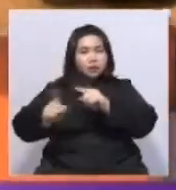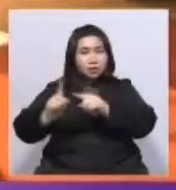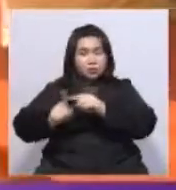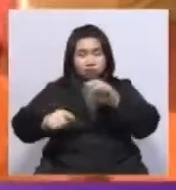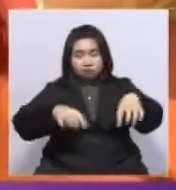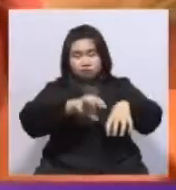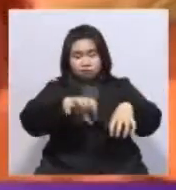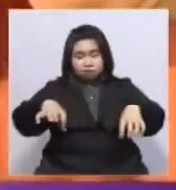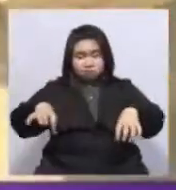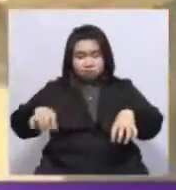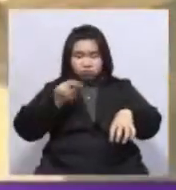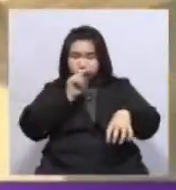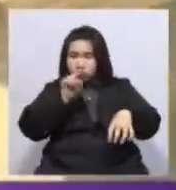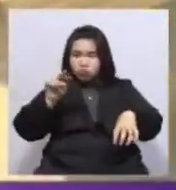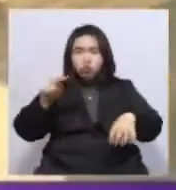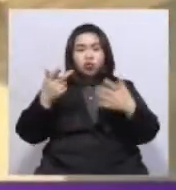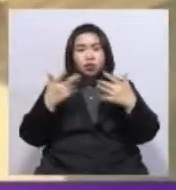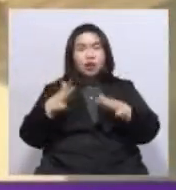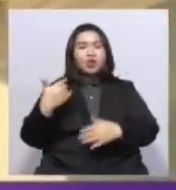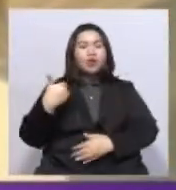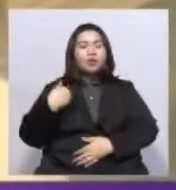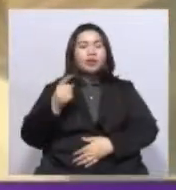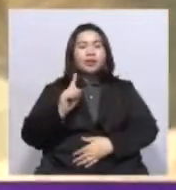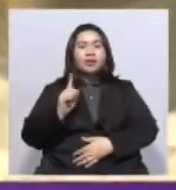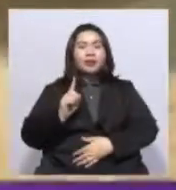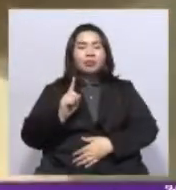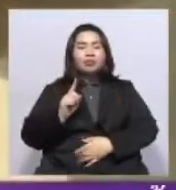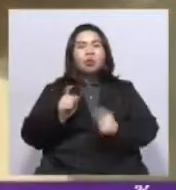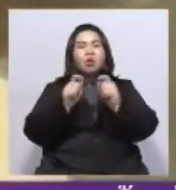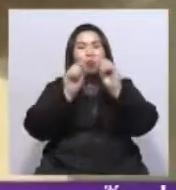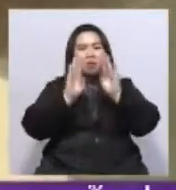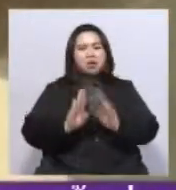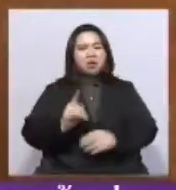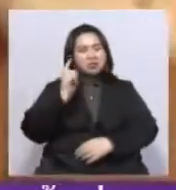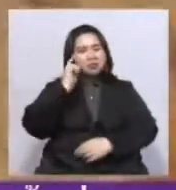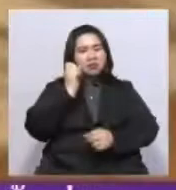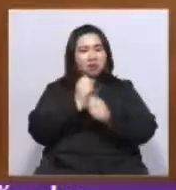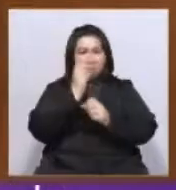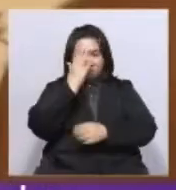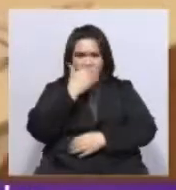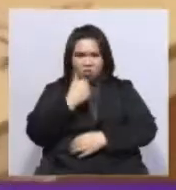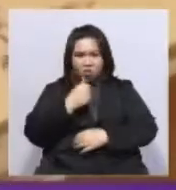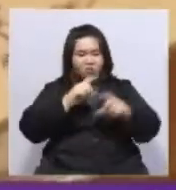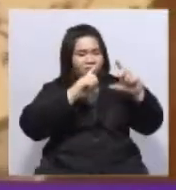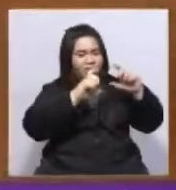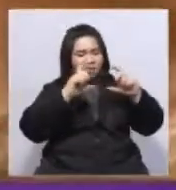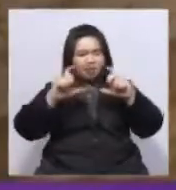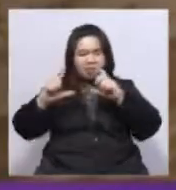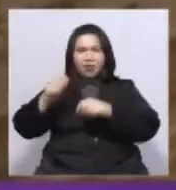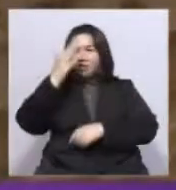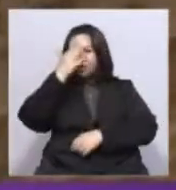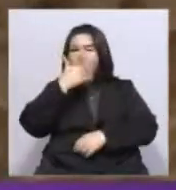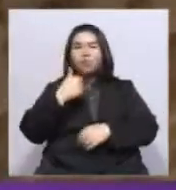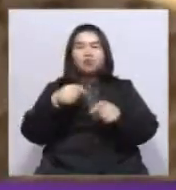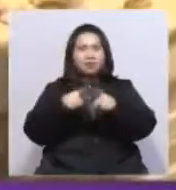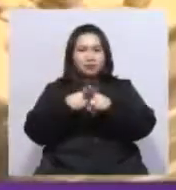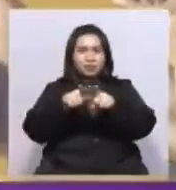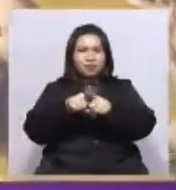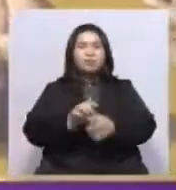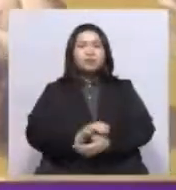านที่ดังกล่าวให้เราได้ศึกษาแล้วก็ยังมีการออกแบบที่สวยงามทำให้ถ่ายภาพมุมไหนก็ออกมาโดนใจสุด